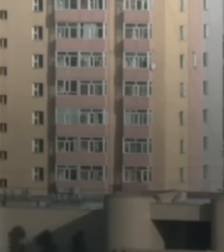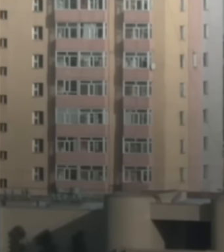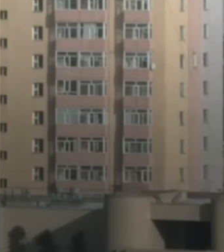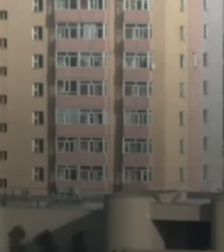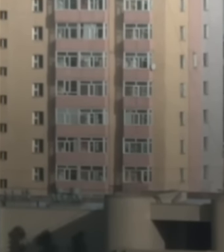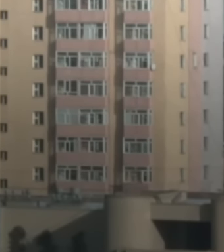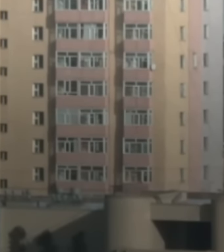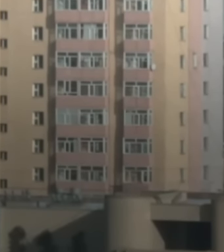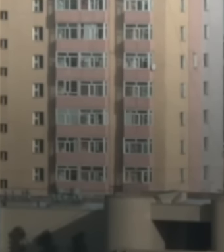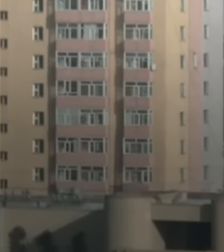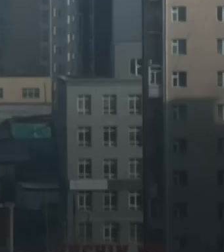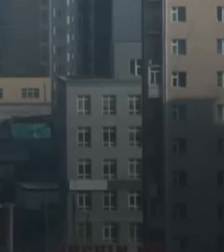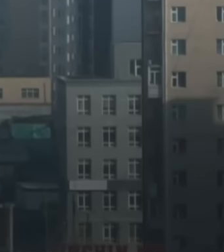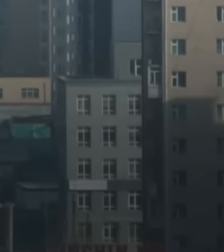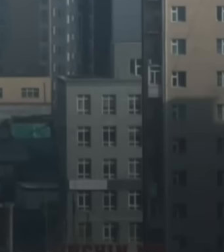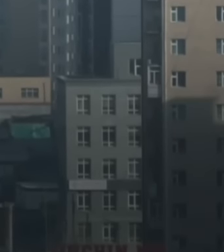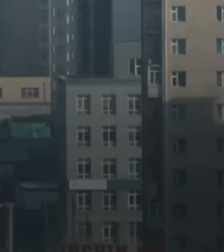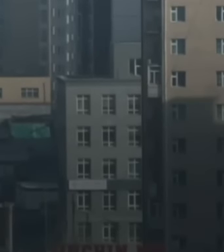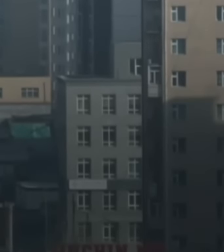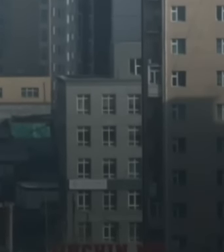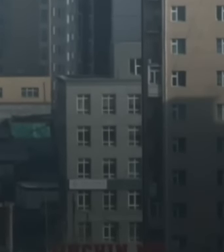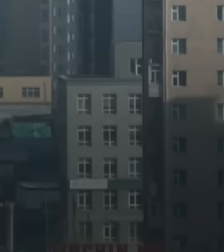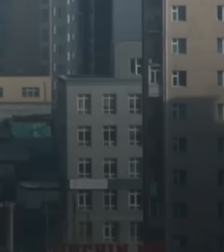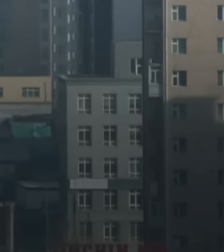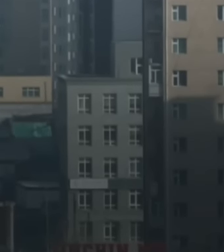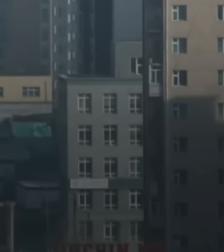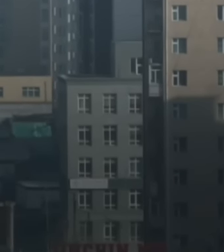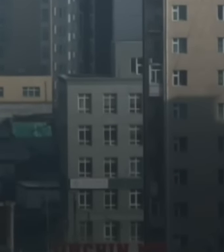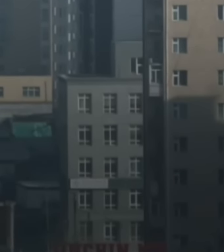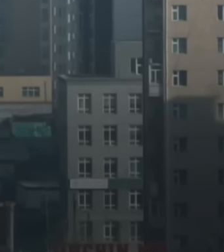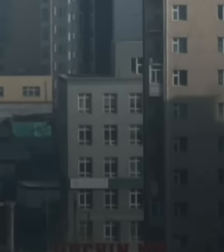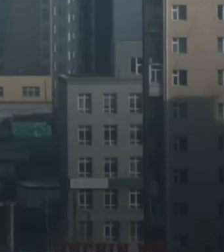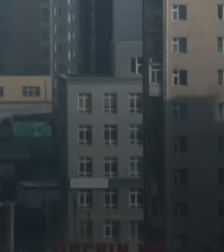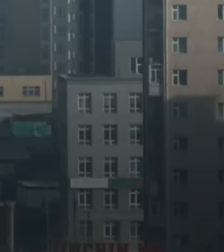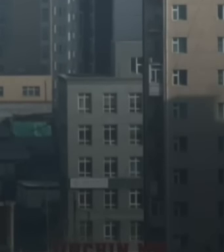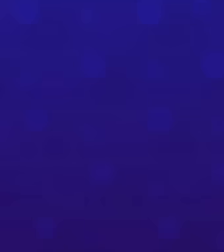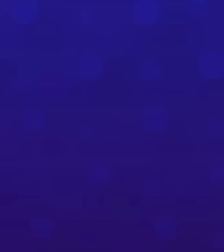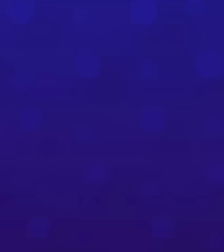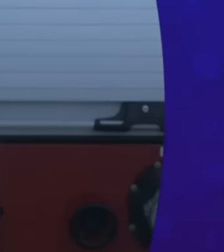Орон сууцны өмнөх оны мөнгөс 9.3 хувиар өсчээ.